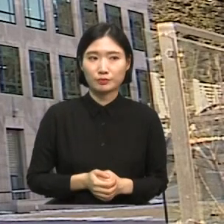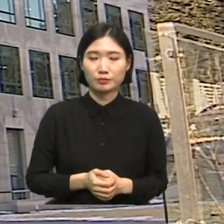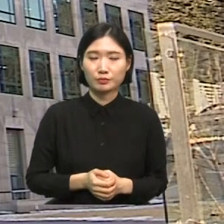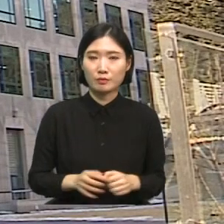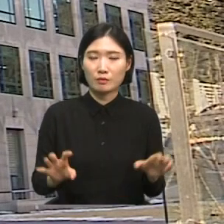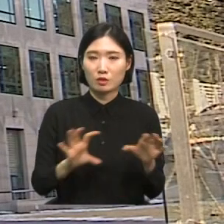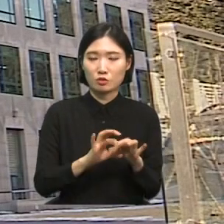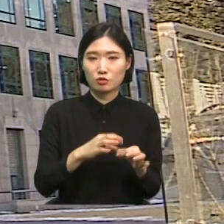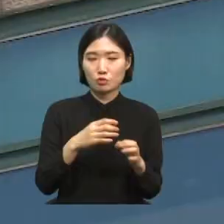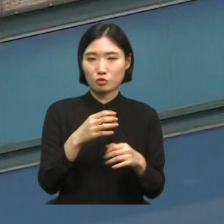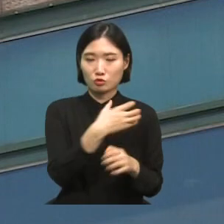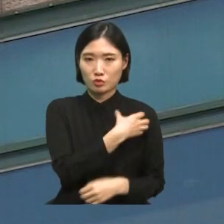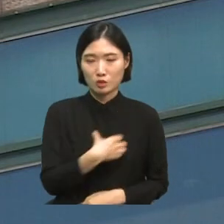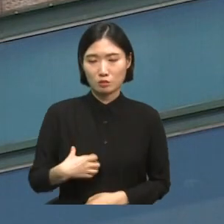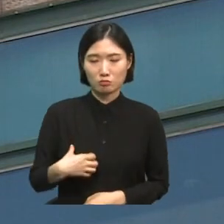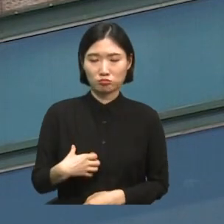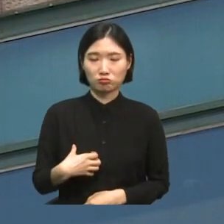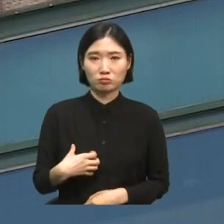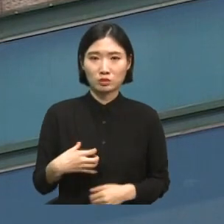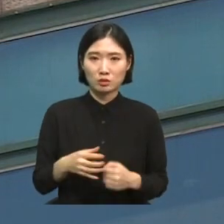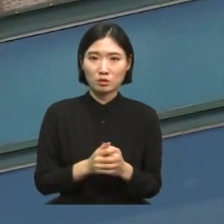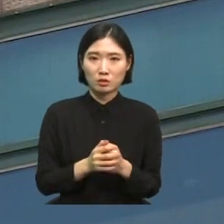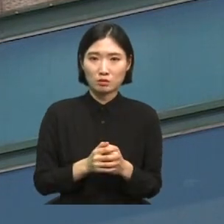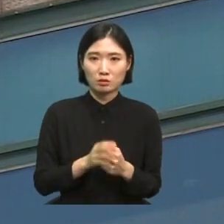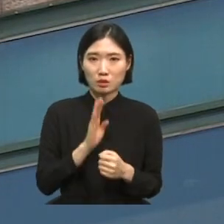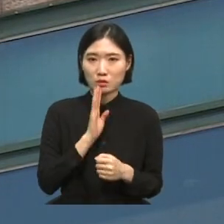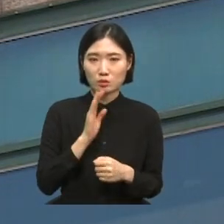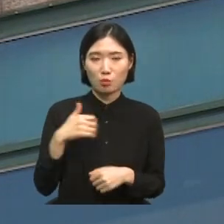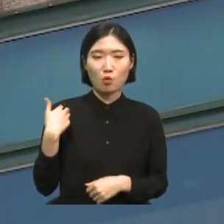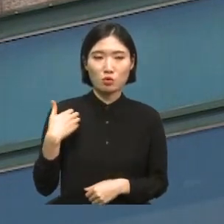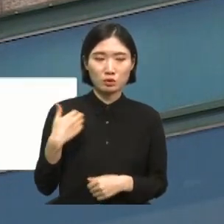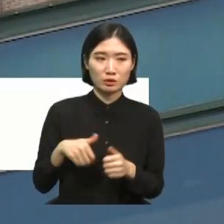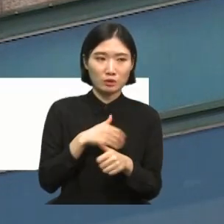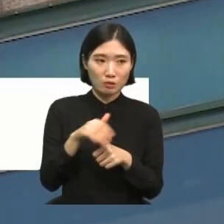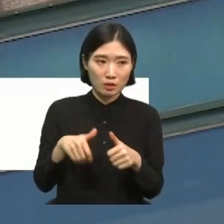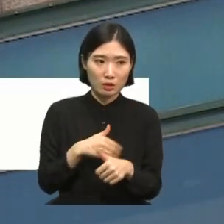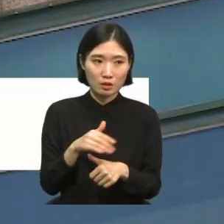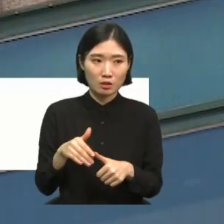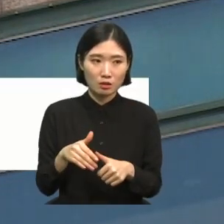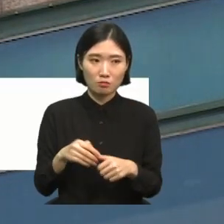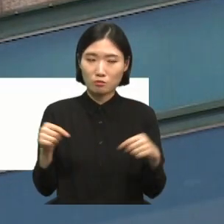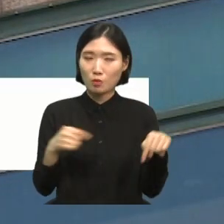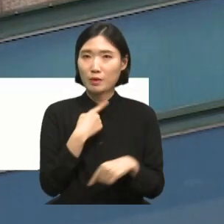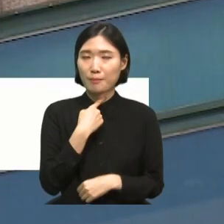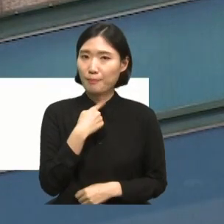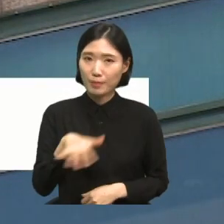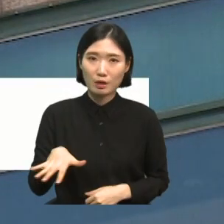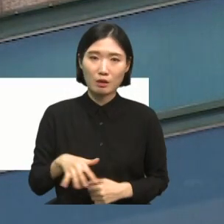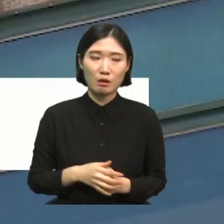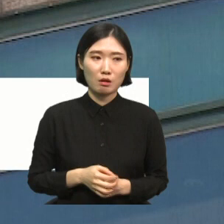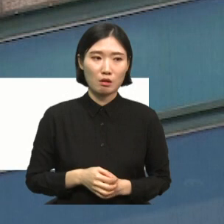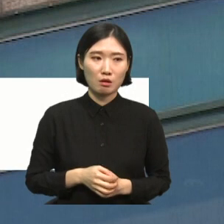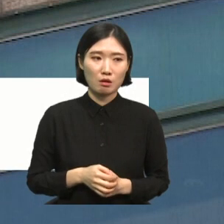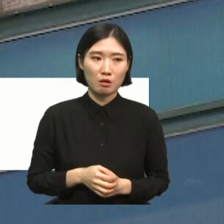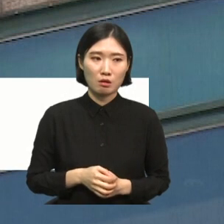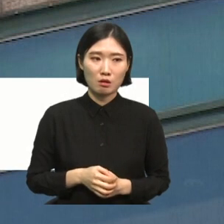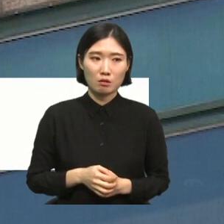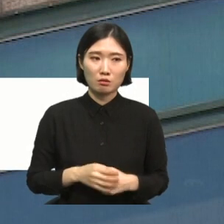관련해 중랑구청은 금시초문이라는 입장입니다. 저희는 협의한 적도 없고. 협의 중이